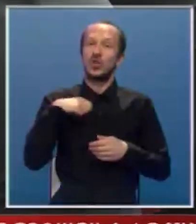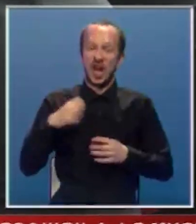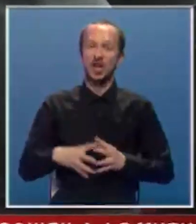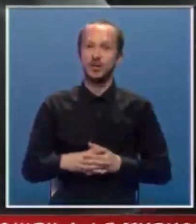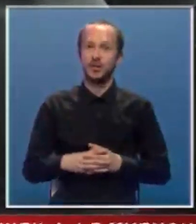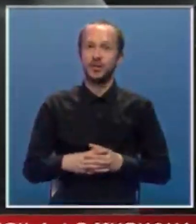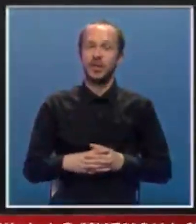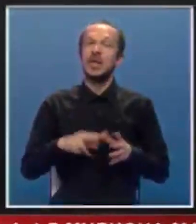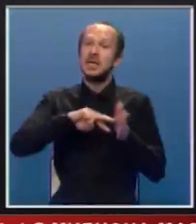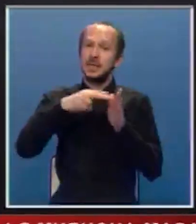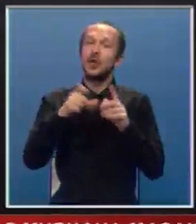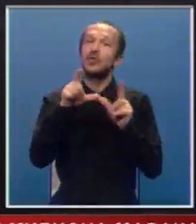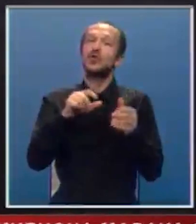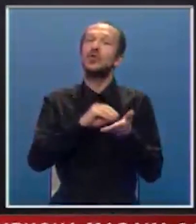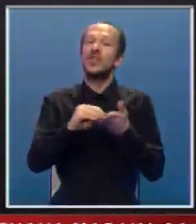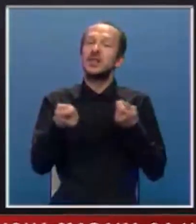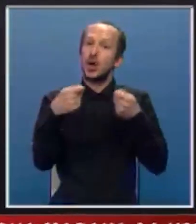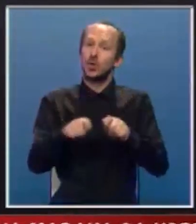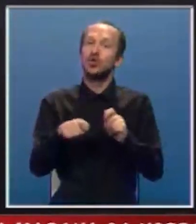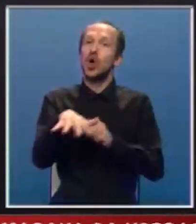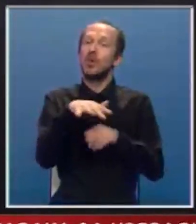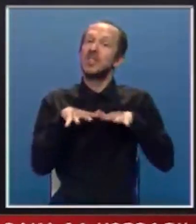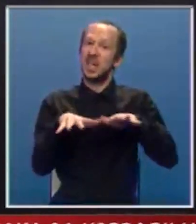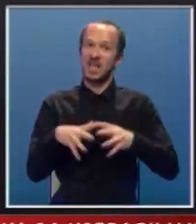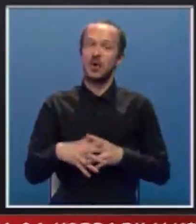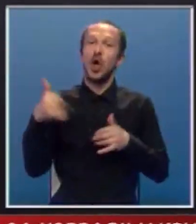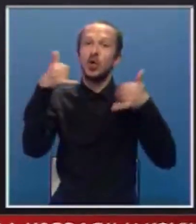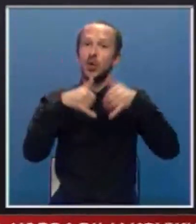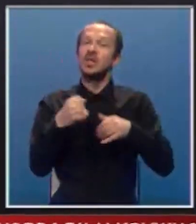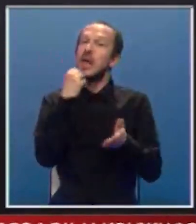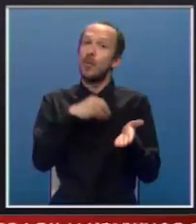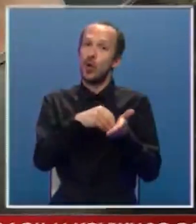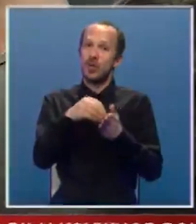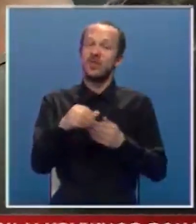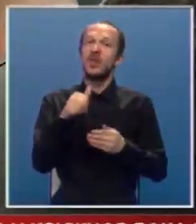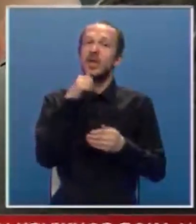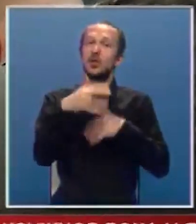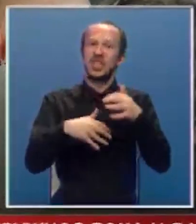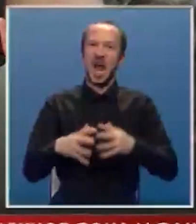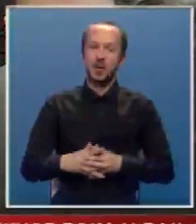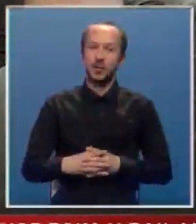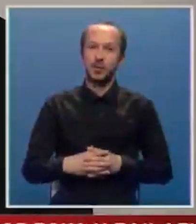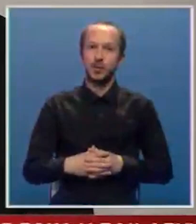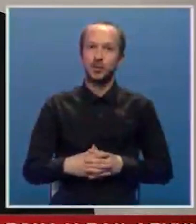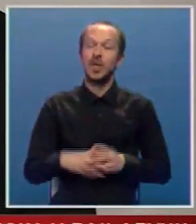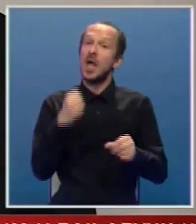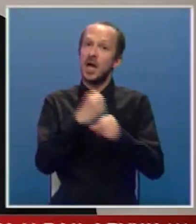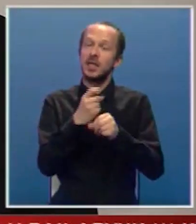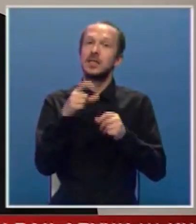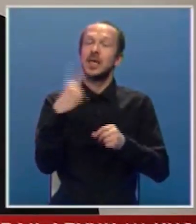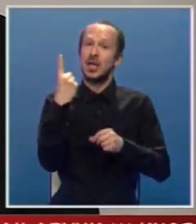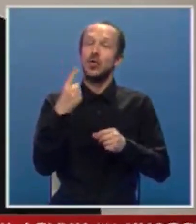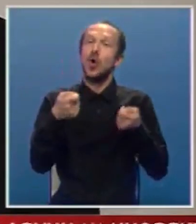godine. Strategijom su definisane ključne oblasti razvoja, turizam, poljoprivreda i industrija. Radi se o